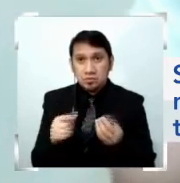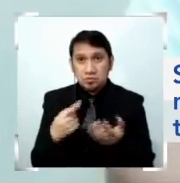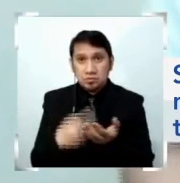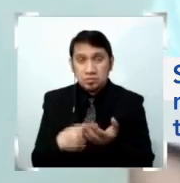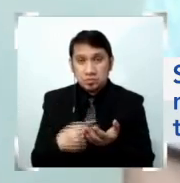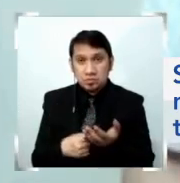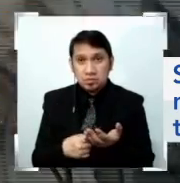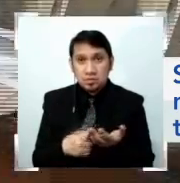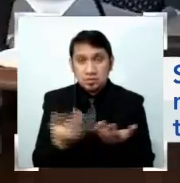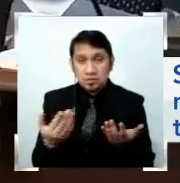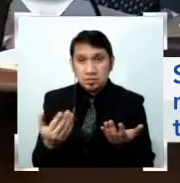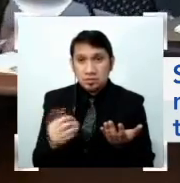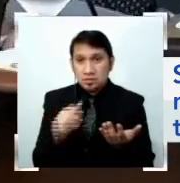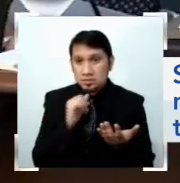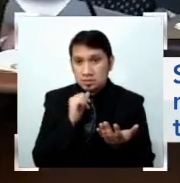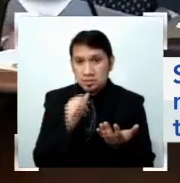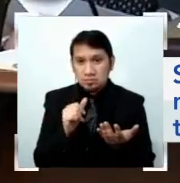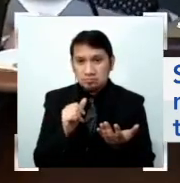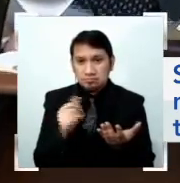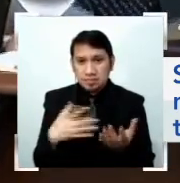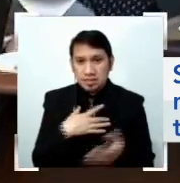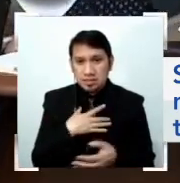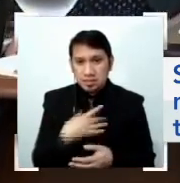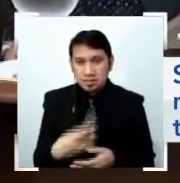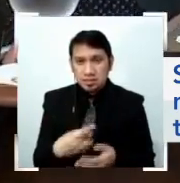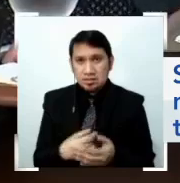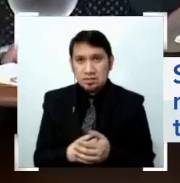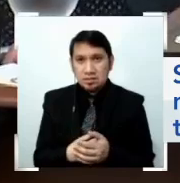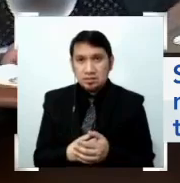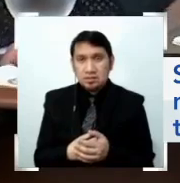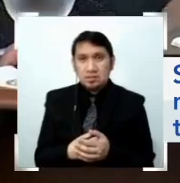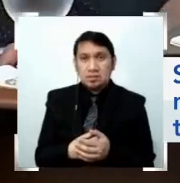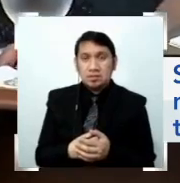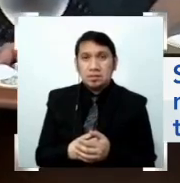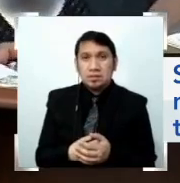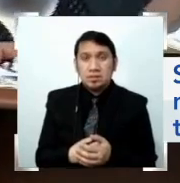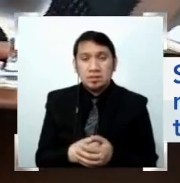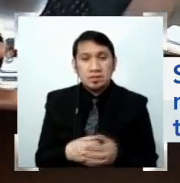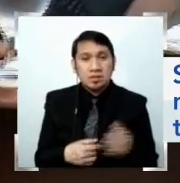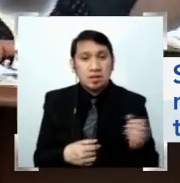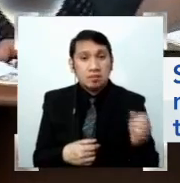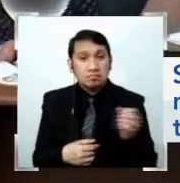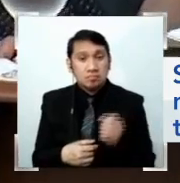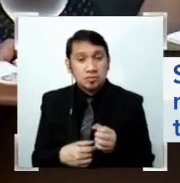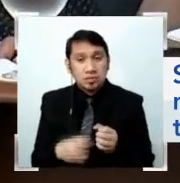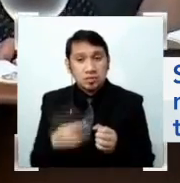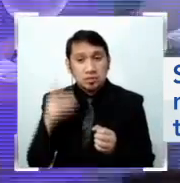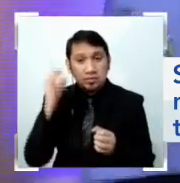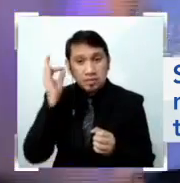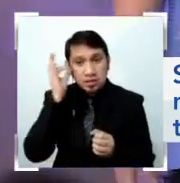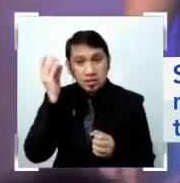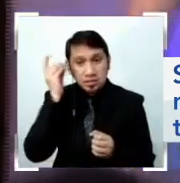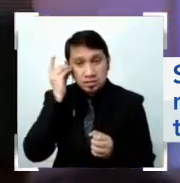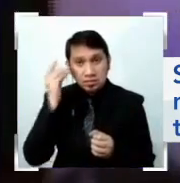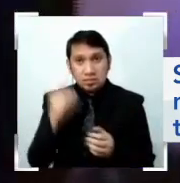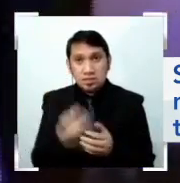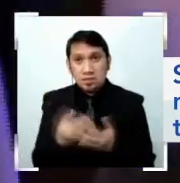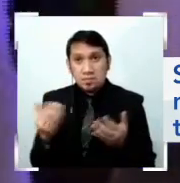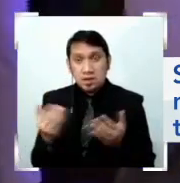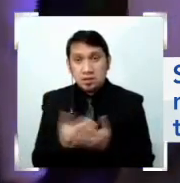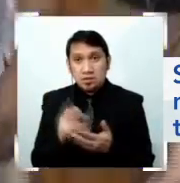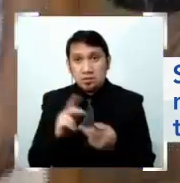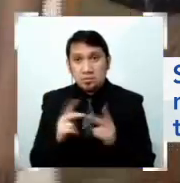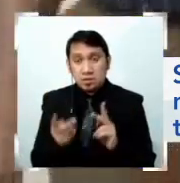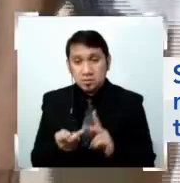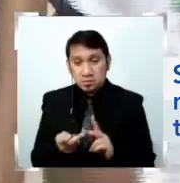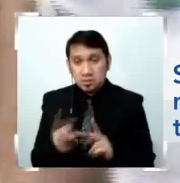niya nagustuhan. Nagmuestra raw si Drilon at pinahiwatig umano na bumuo ng bagong tandem, si Robredo at